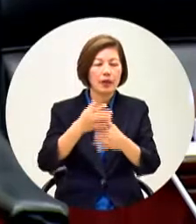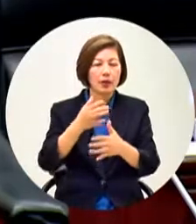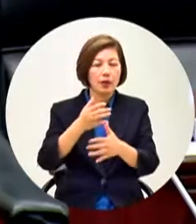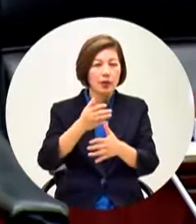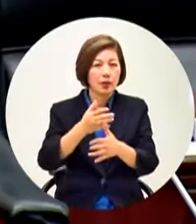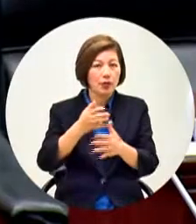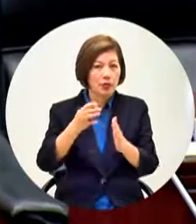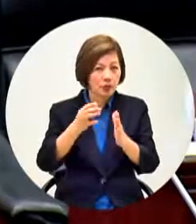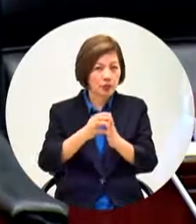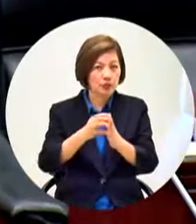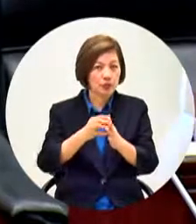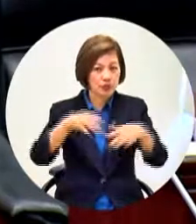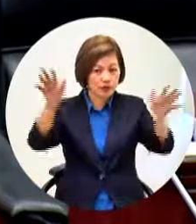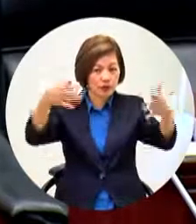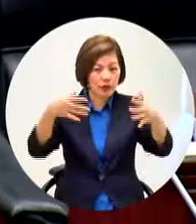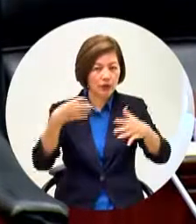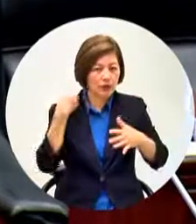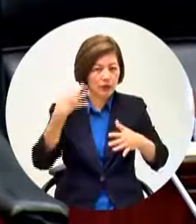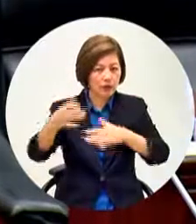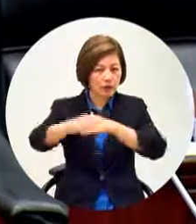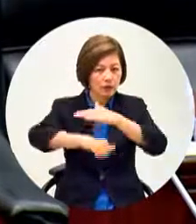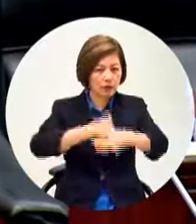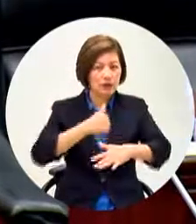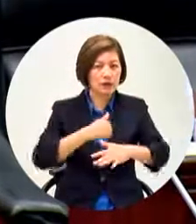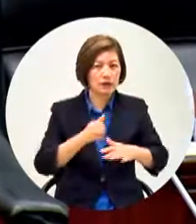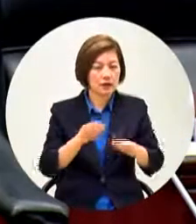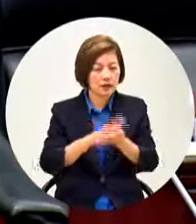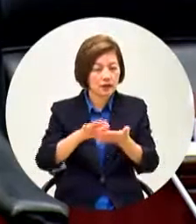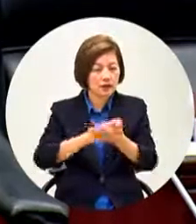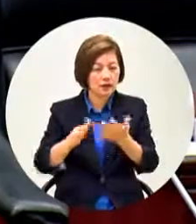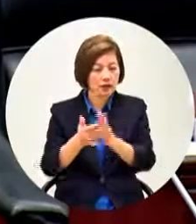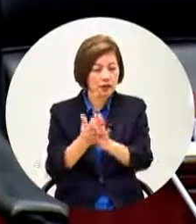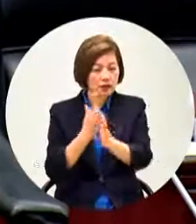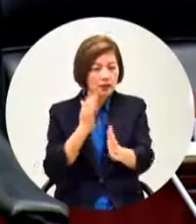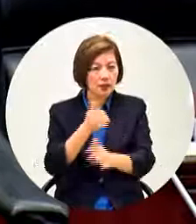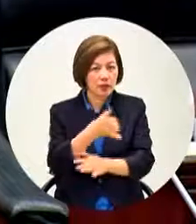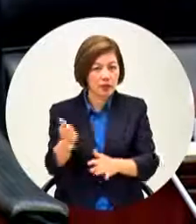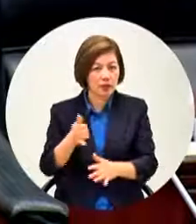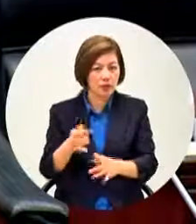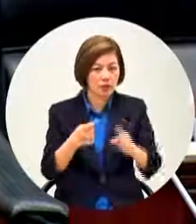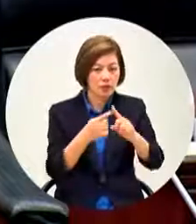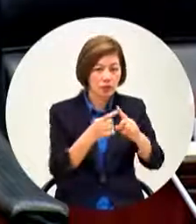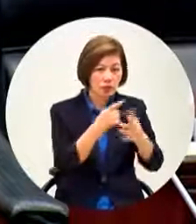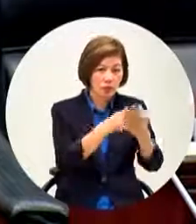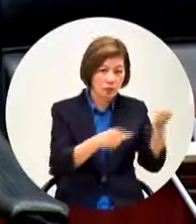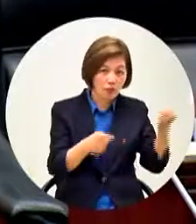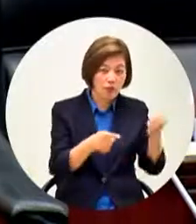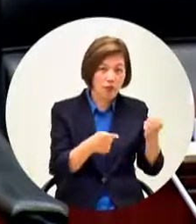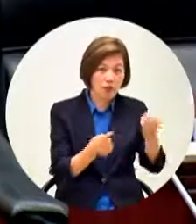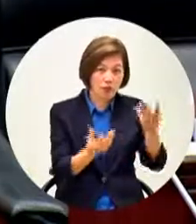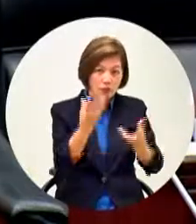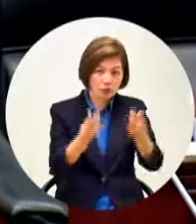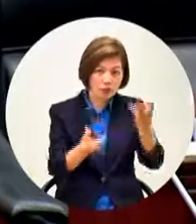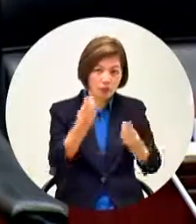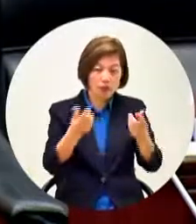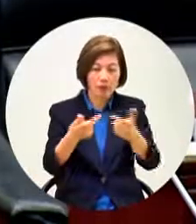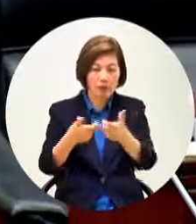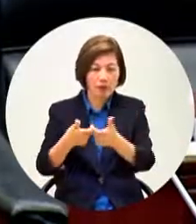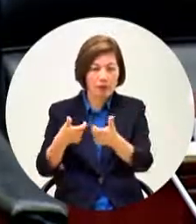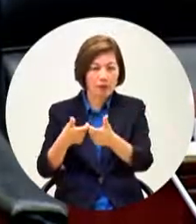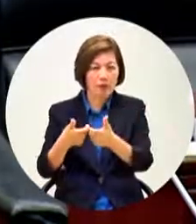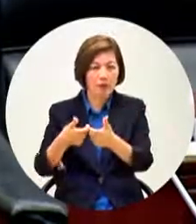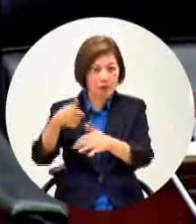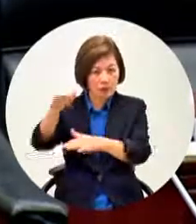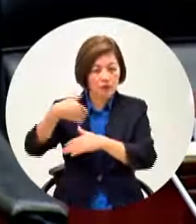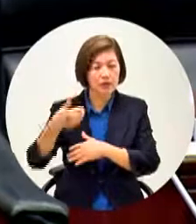啦？啊，你讲要以人口比例分配清洁队员的比例，按工山区现有的清洁队